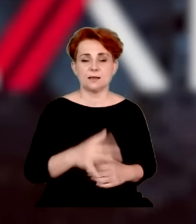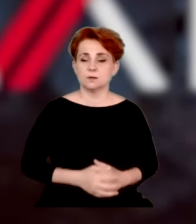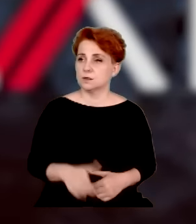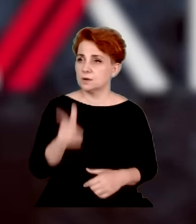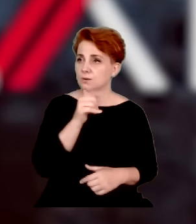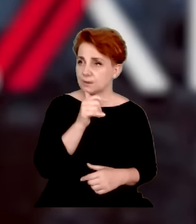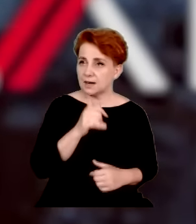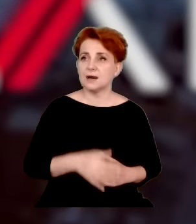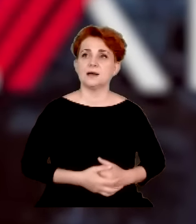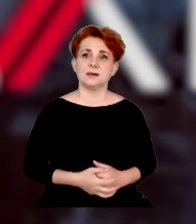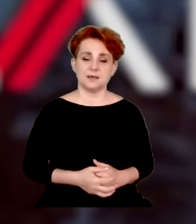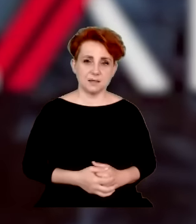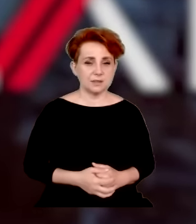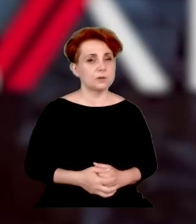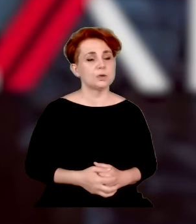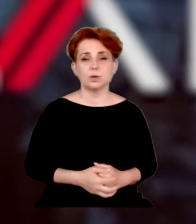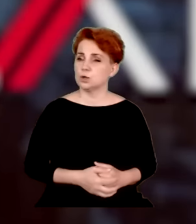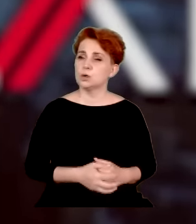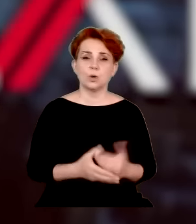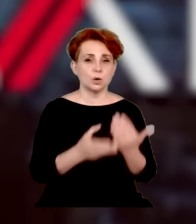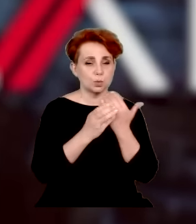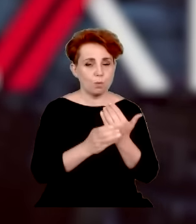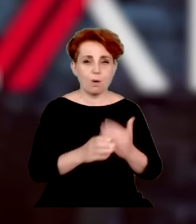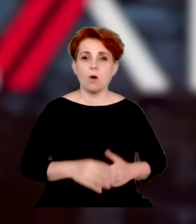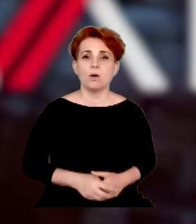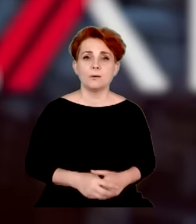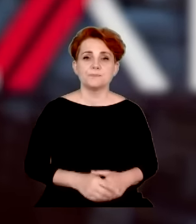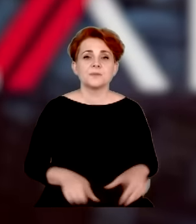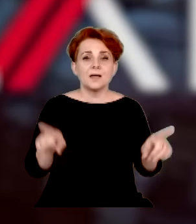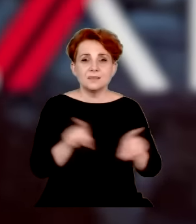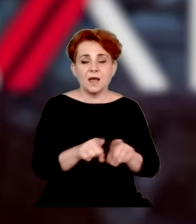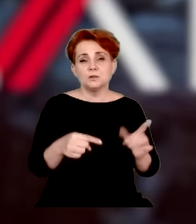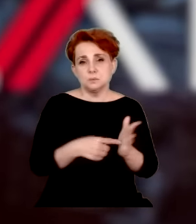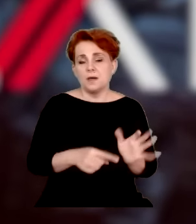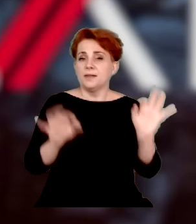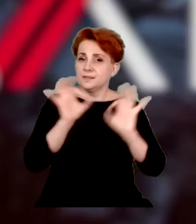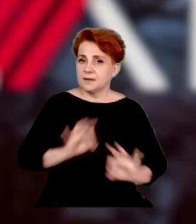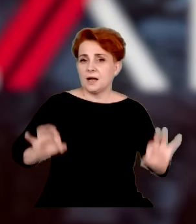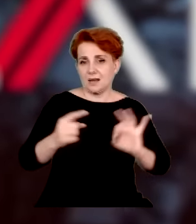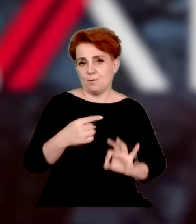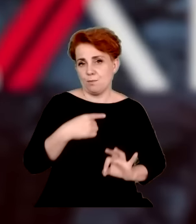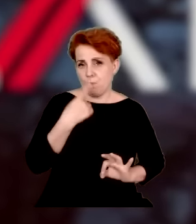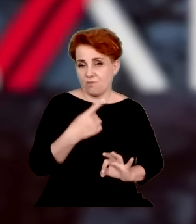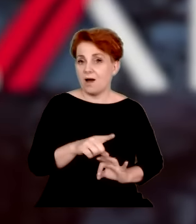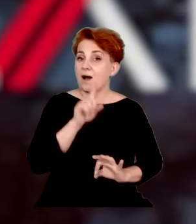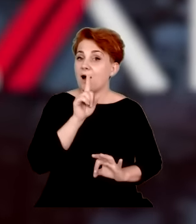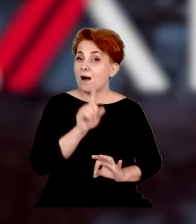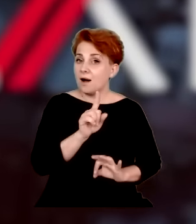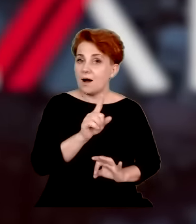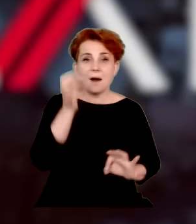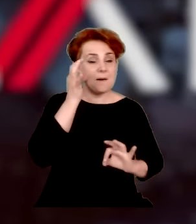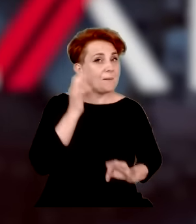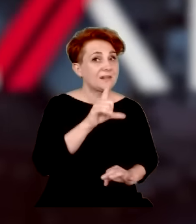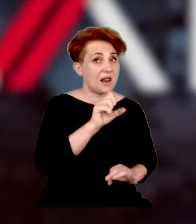Szykuj swoje cztery litery. Przekaz mocny, ale równocześnie podany stosunkowo subtelnie, w odróżnieniu od przekazów serwowanych przez panią Martę